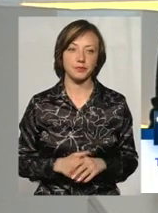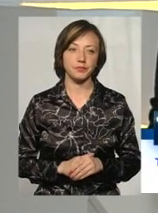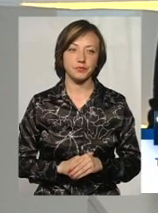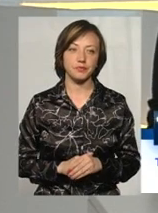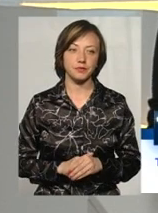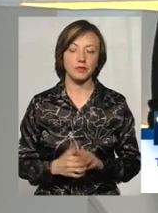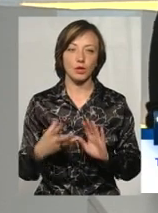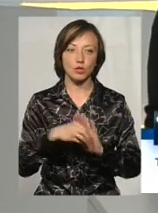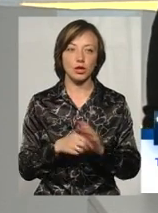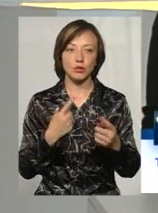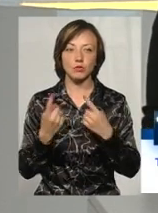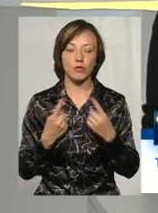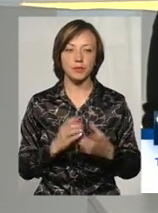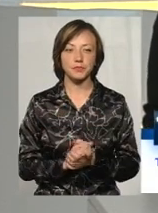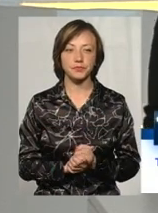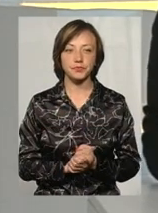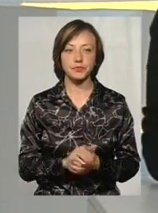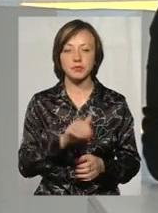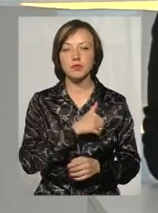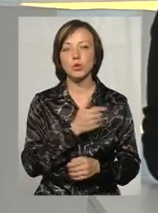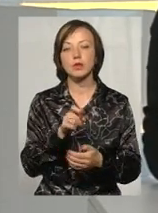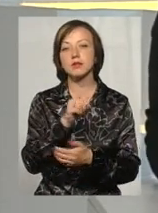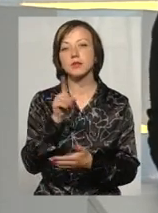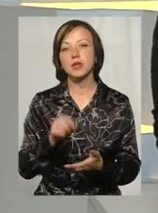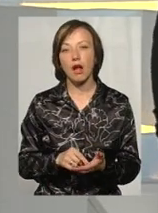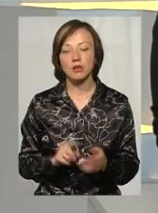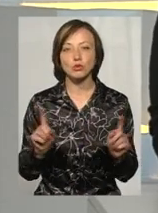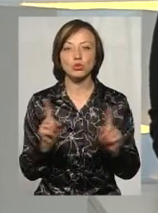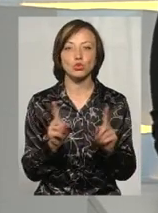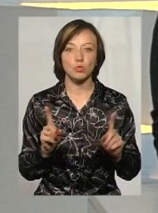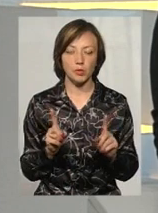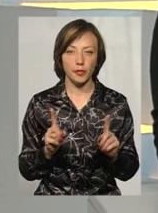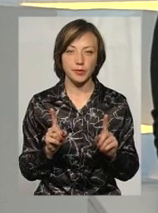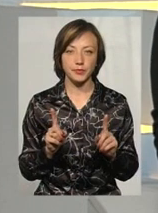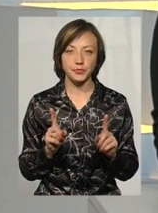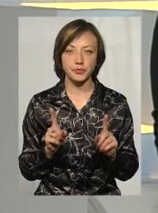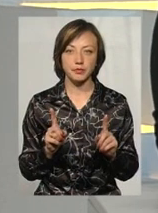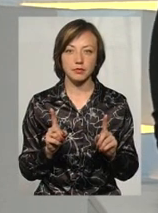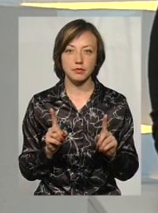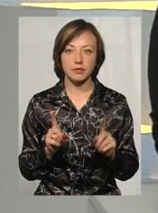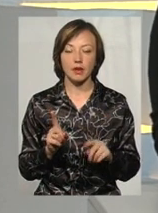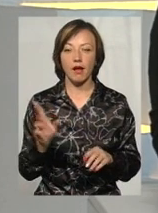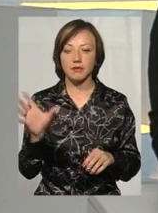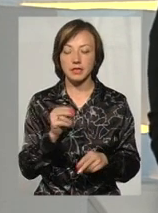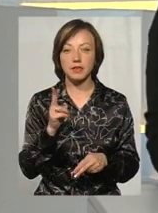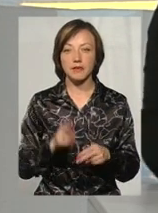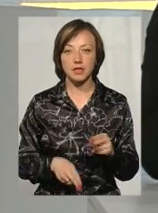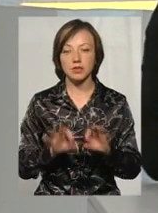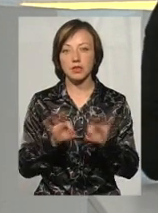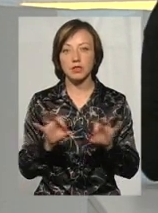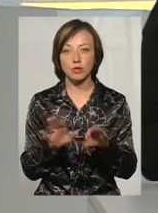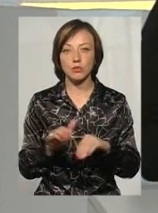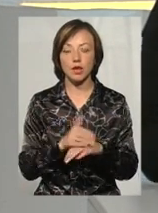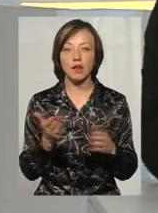отож долучайтесь до розмови. А хотіла також запитати, для того, щоб поставити все на своє місце, розкажіть, будь ласка,